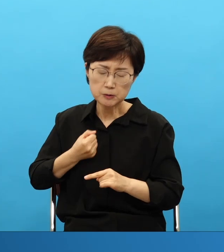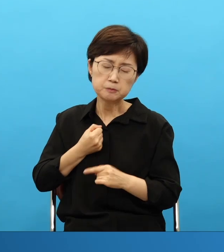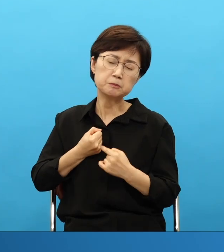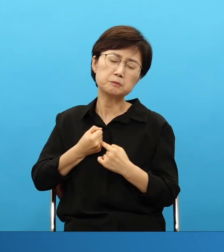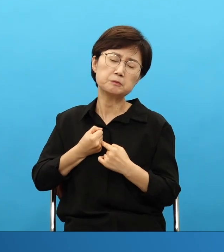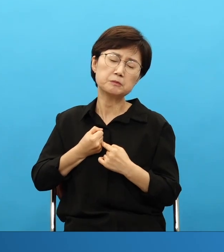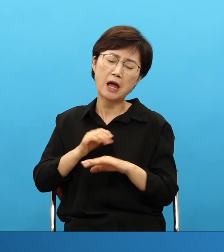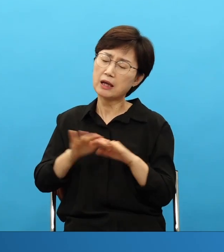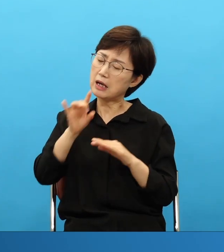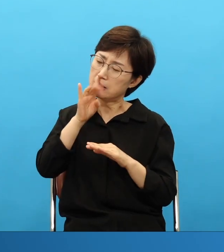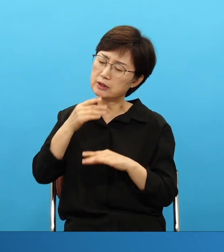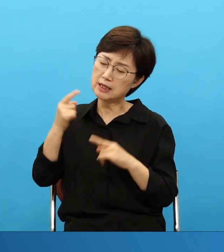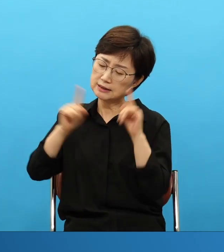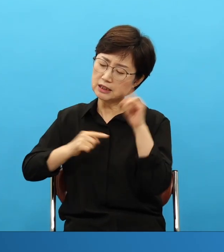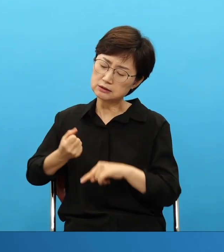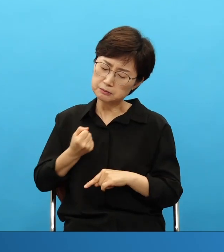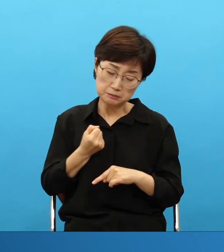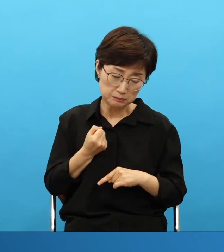넘겨주게